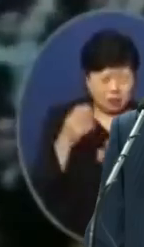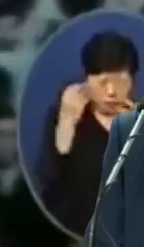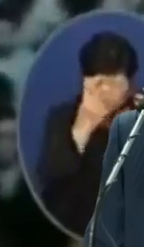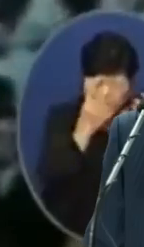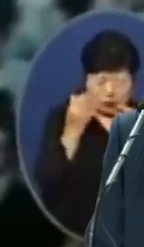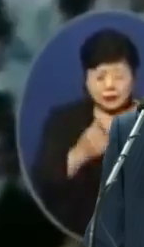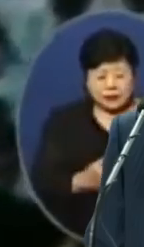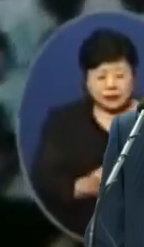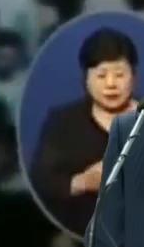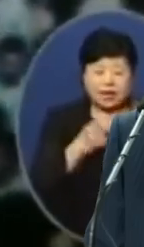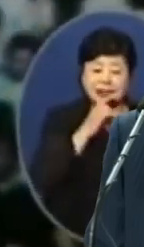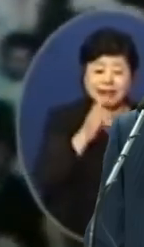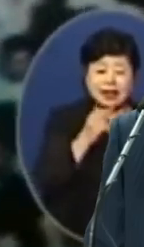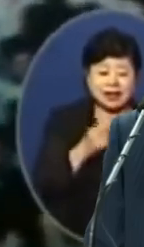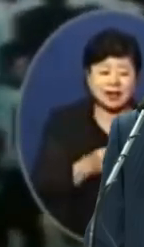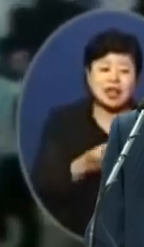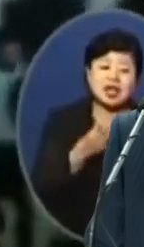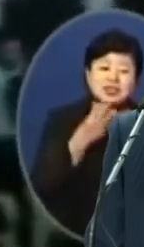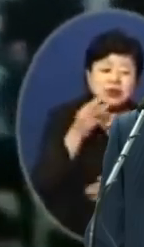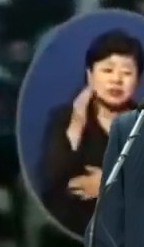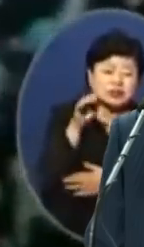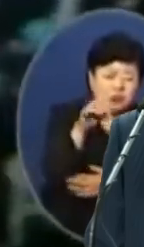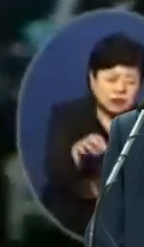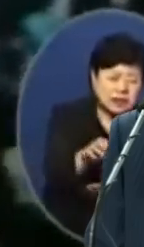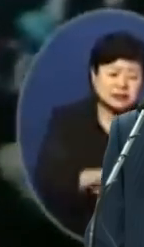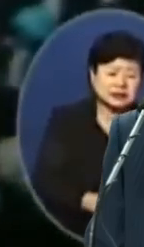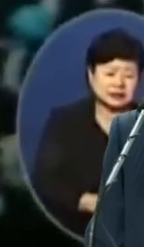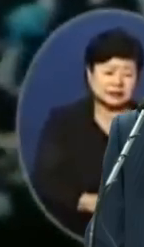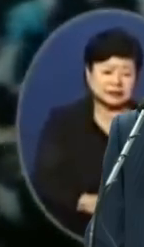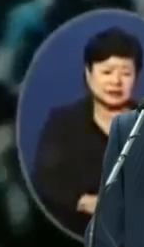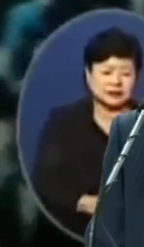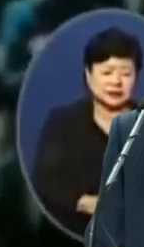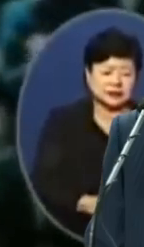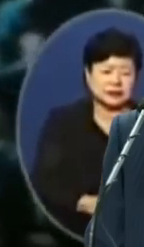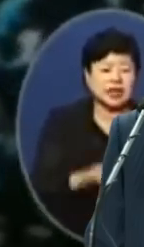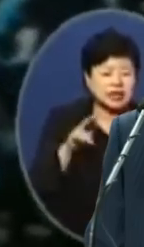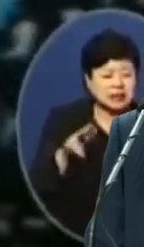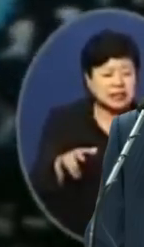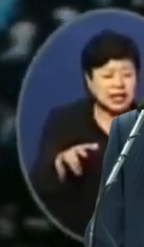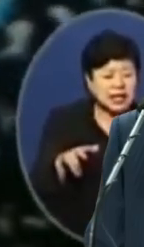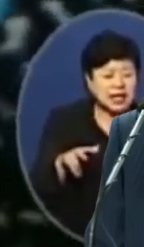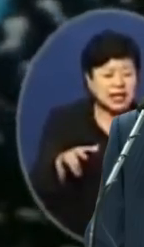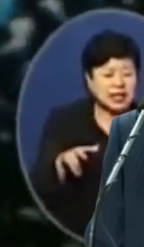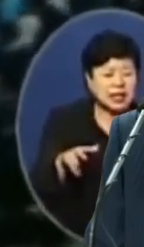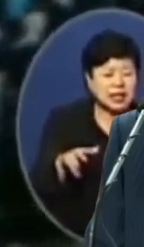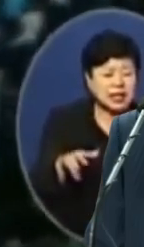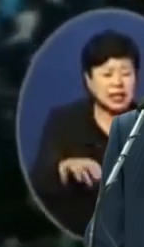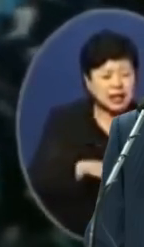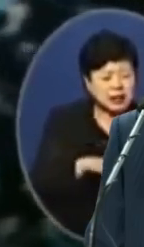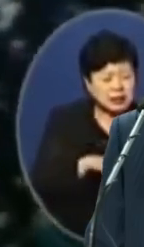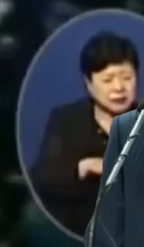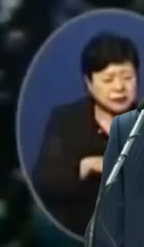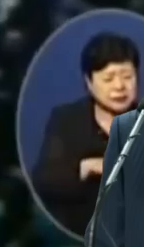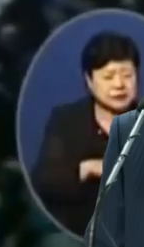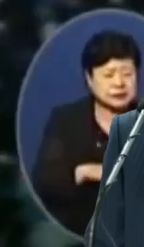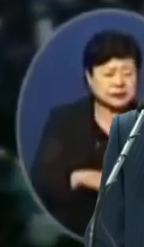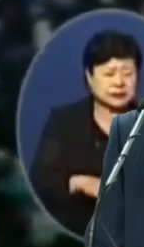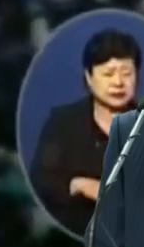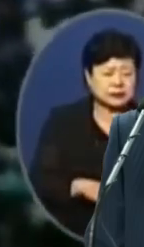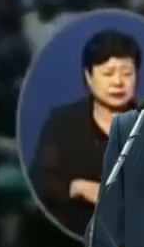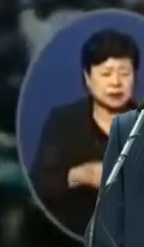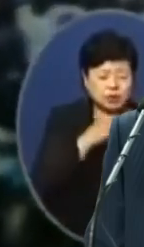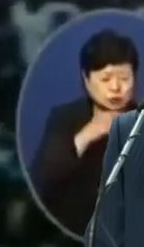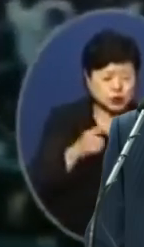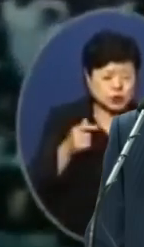소통이 안 되고 서울시 경찰국에서 날 보고 와서 이제는 여기 차를 못 끌고 올게 하니까 주일날